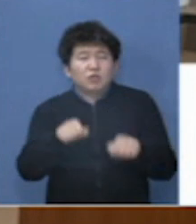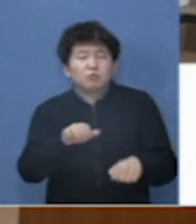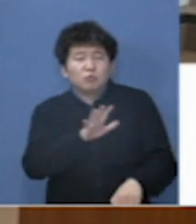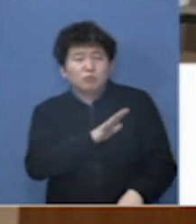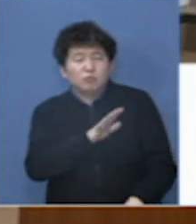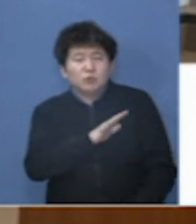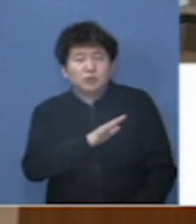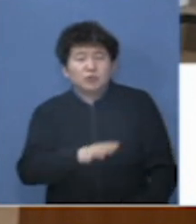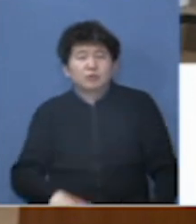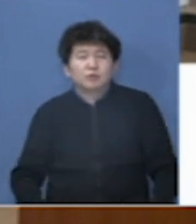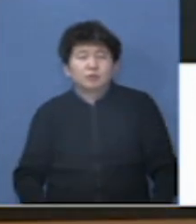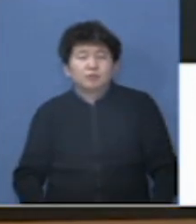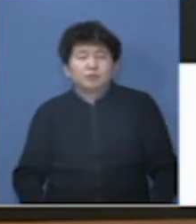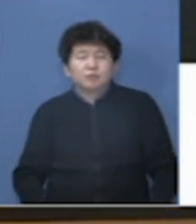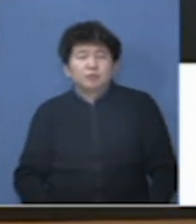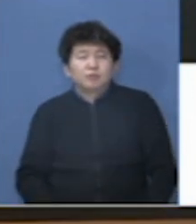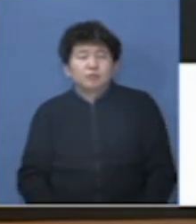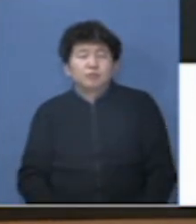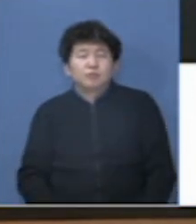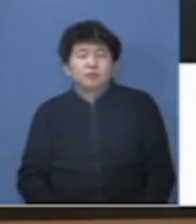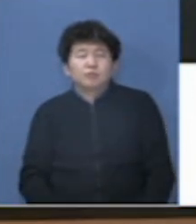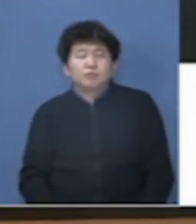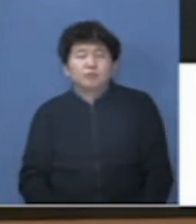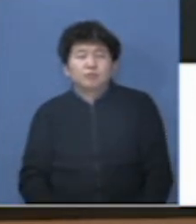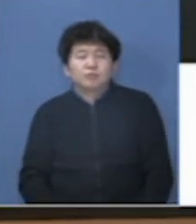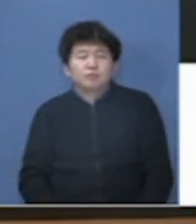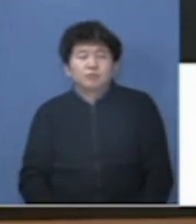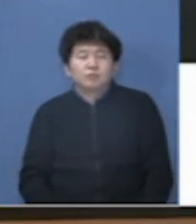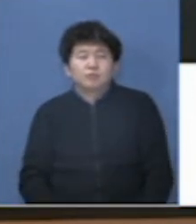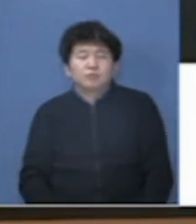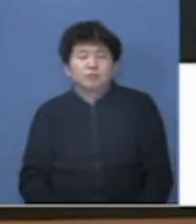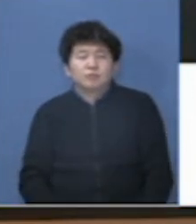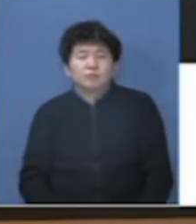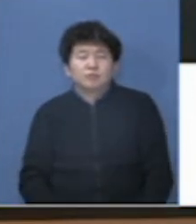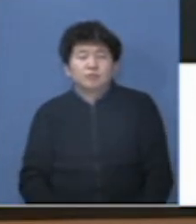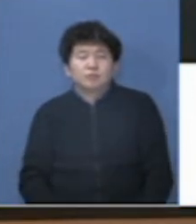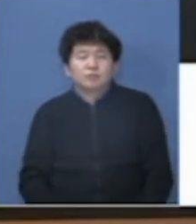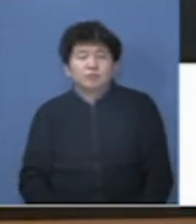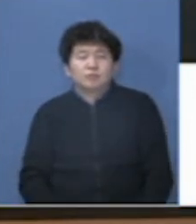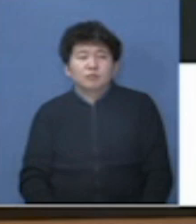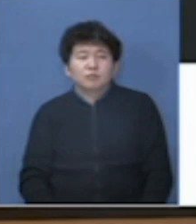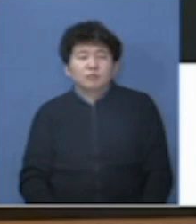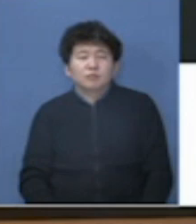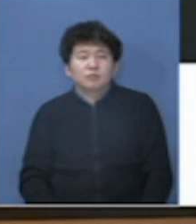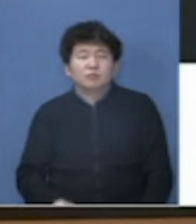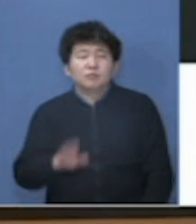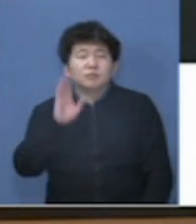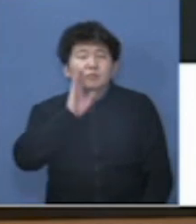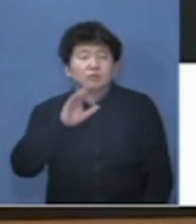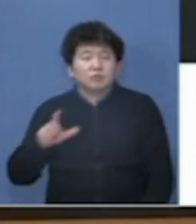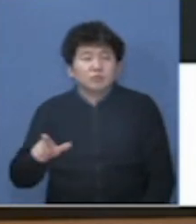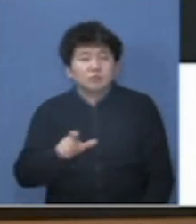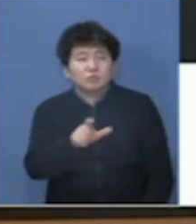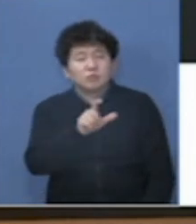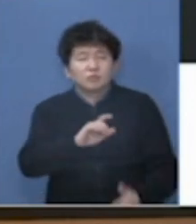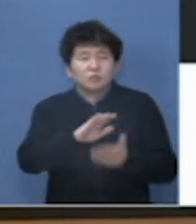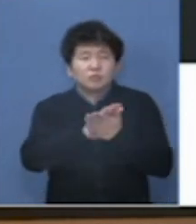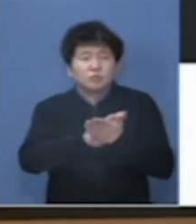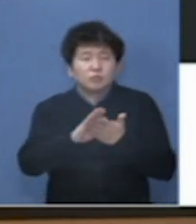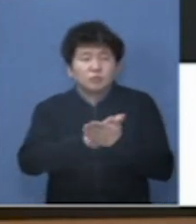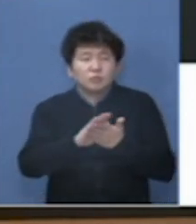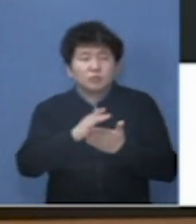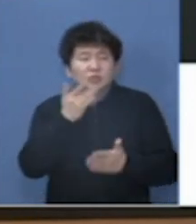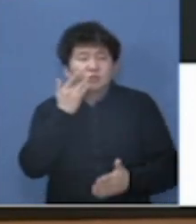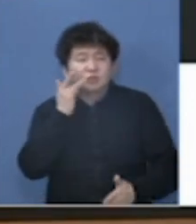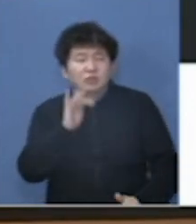бірінші толқыннан сәтті өтті. Ақпан айының соңынан бастап біз барлық өзендерде мұзды тазартуға тырыстық. Осылайша мұз қозғалған